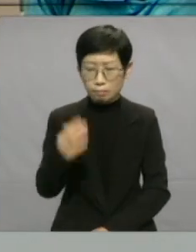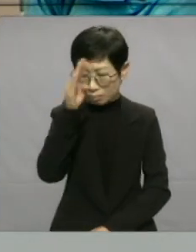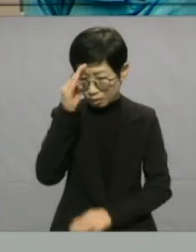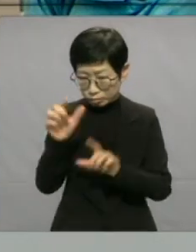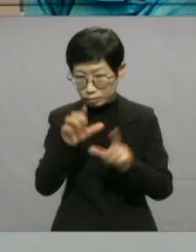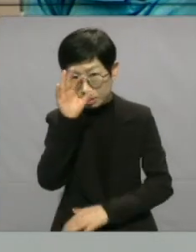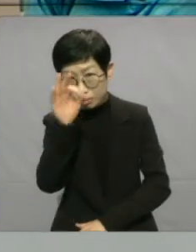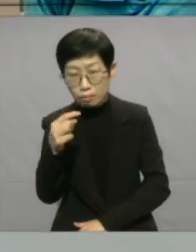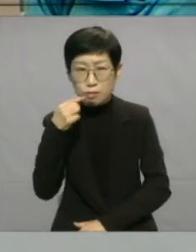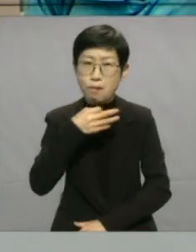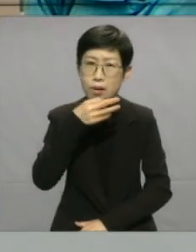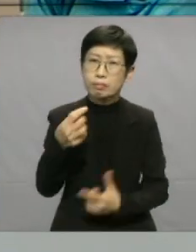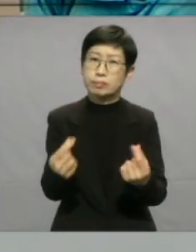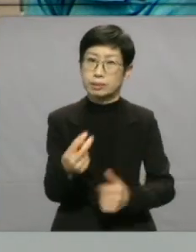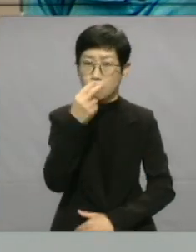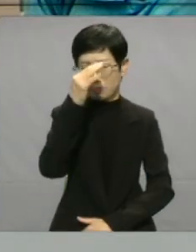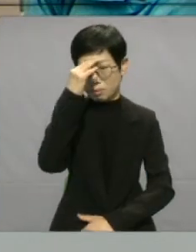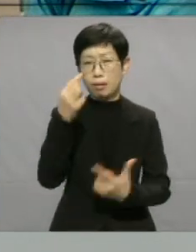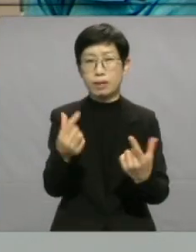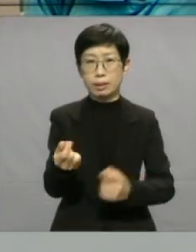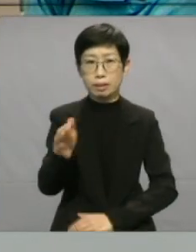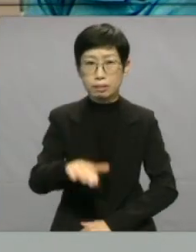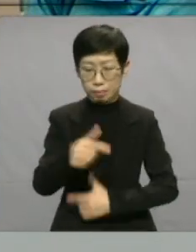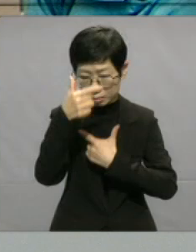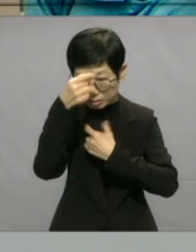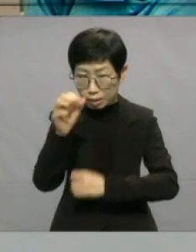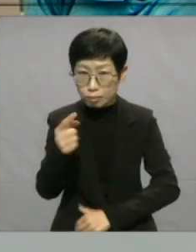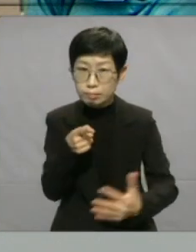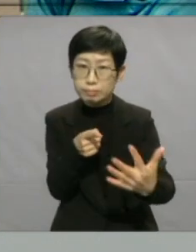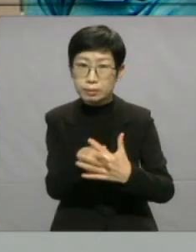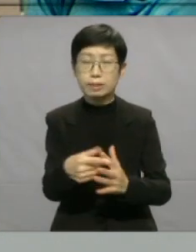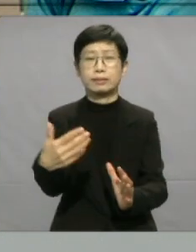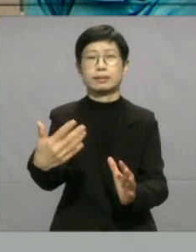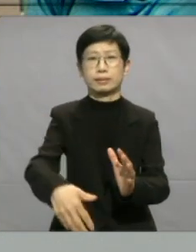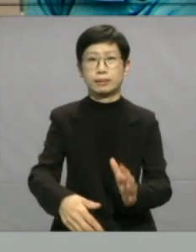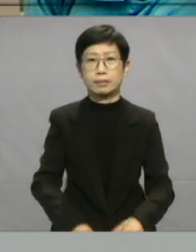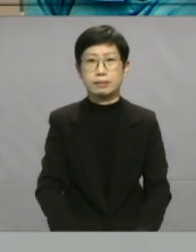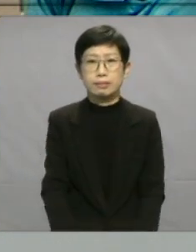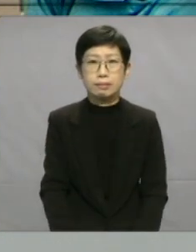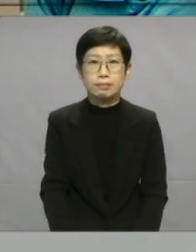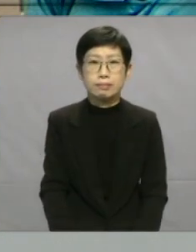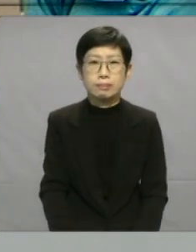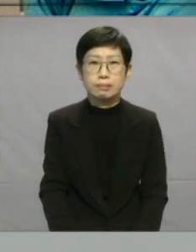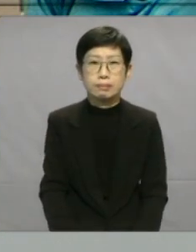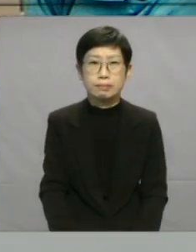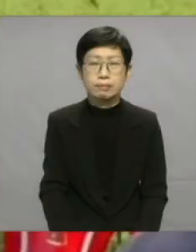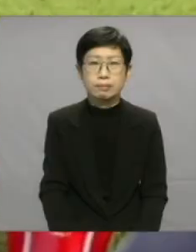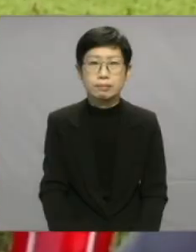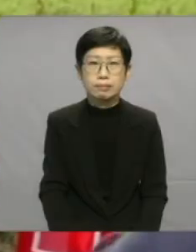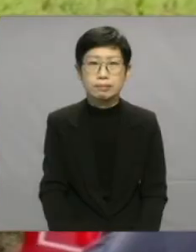아직까진 호흡기 질환으로 추정하고 있지만 정확한 원인은 파악되지 않고 있습니다. 김준호 월드리포터입니다.